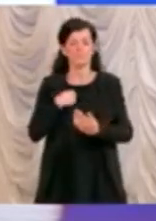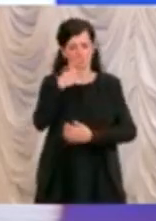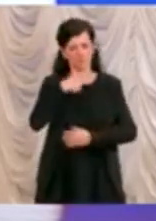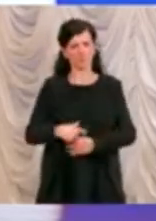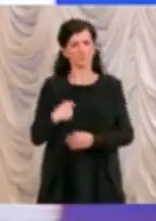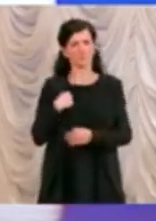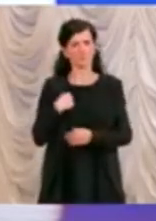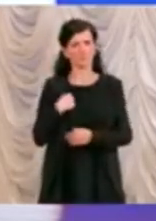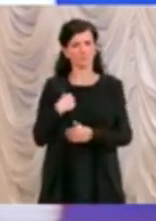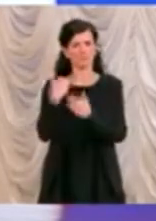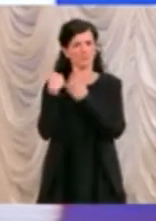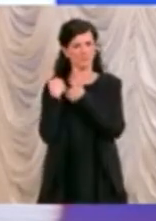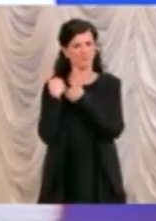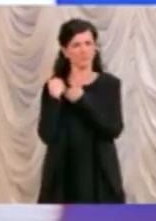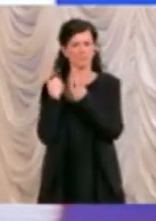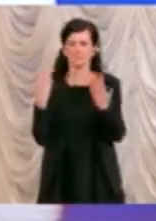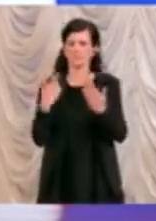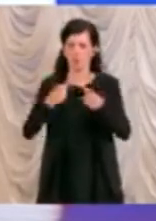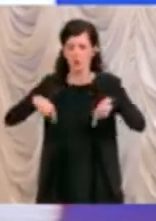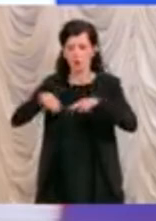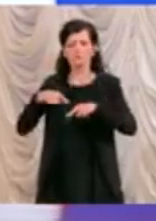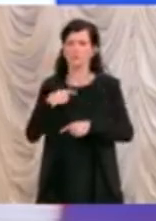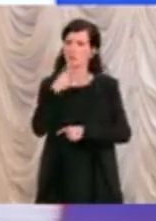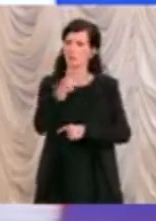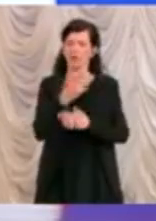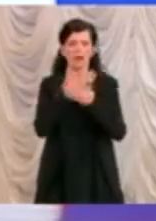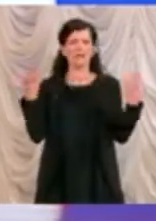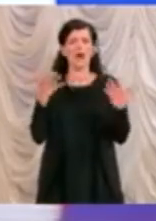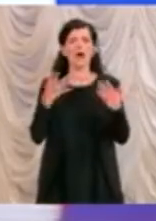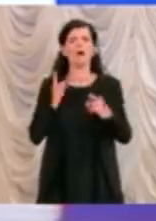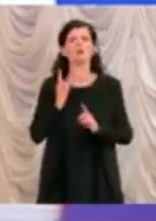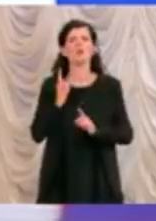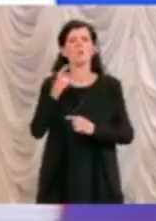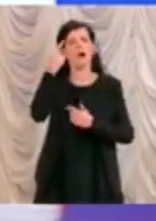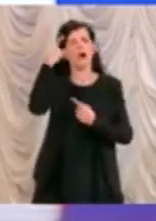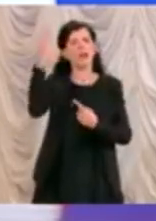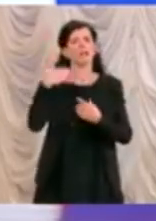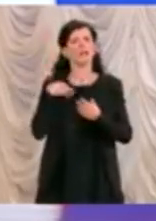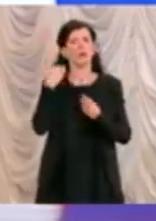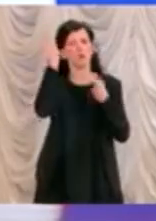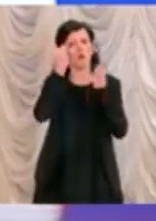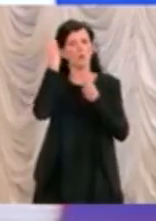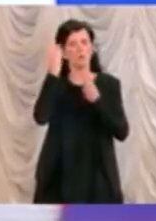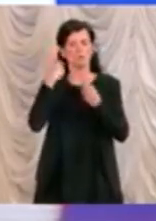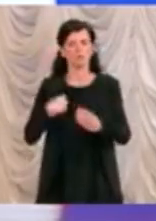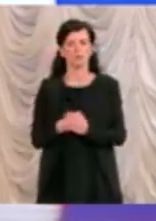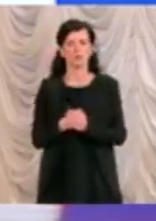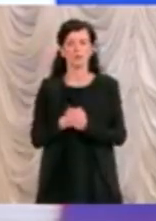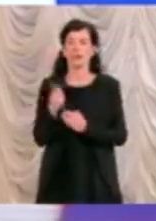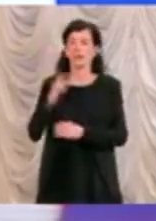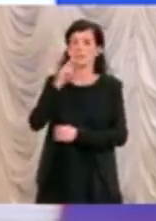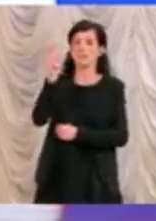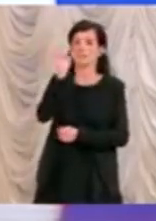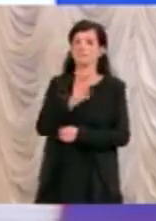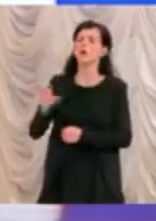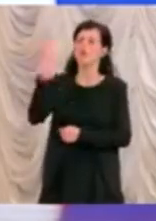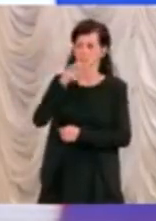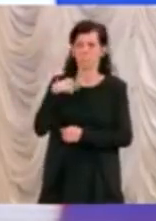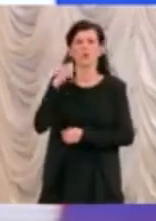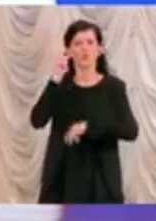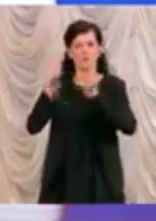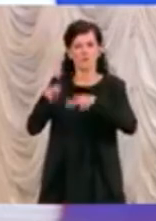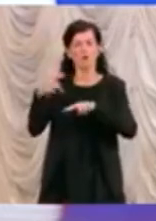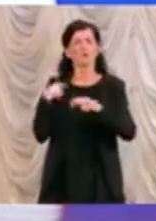chiara la risposta europea la valuto nel suo complesso quindi lotteremo per avere degli